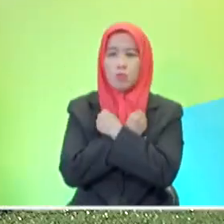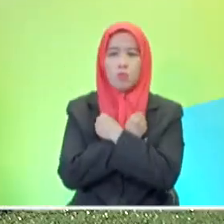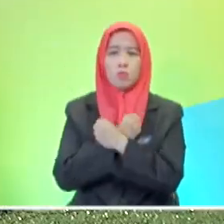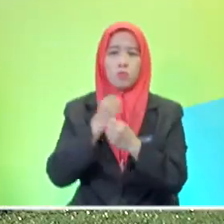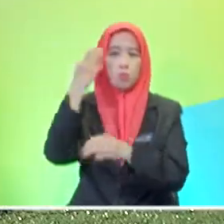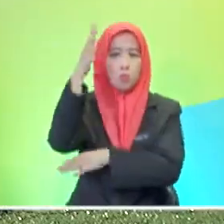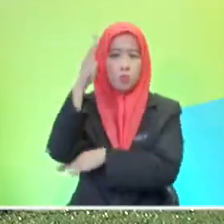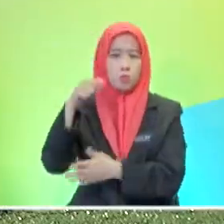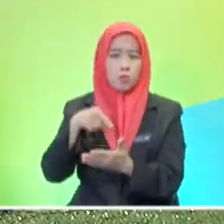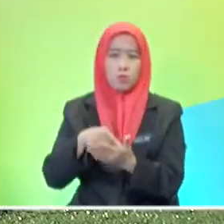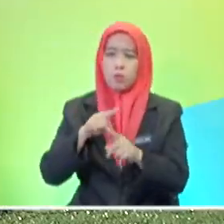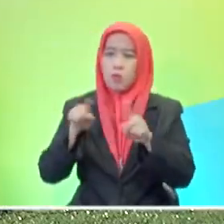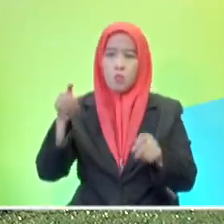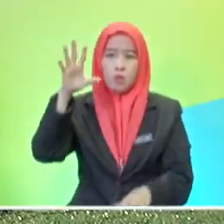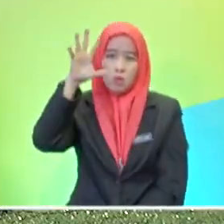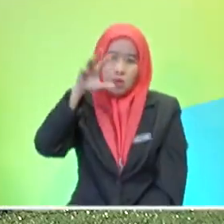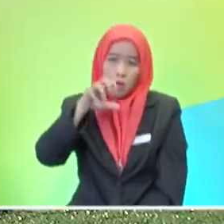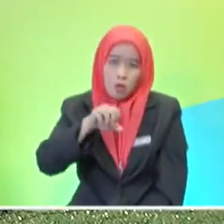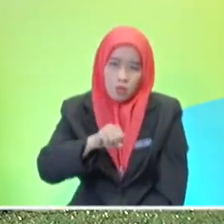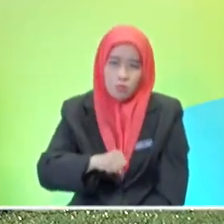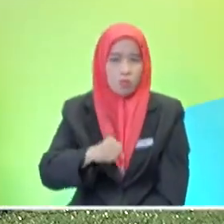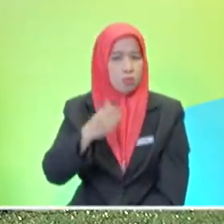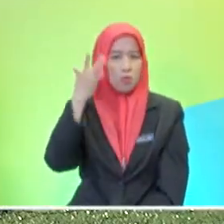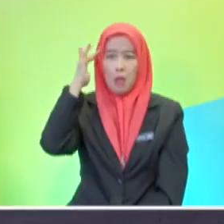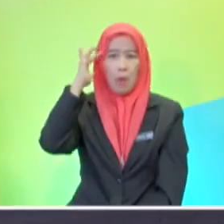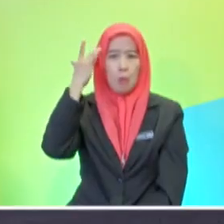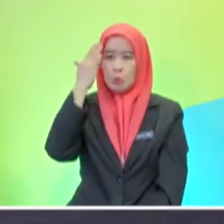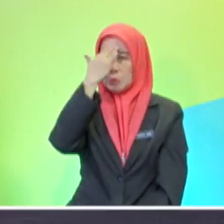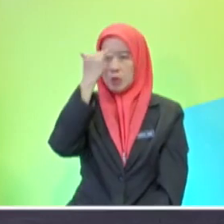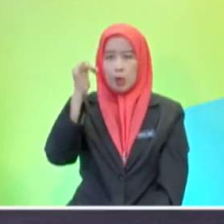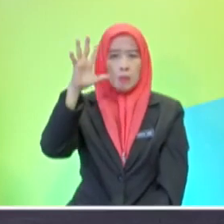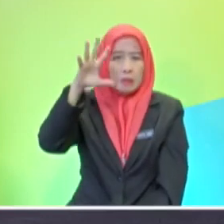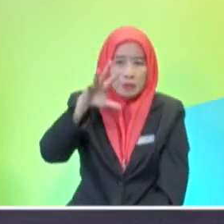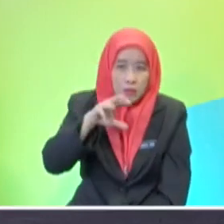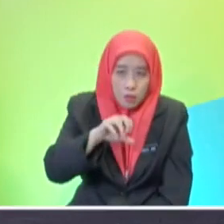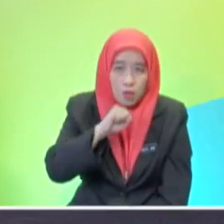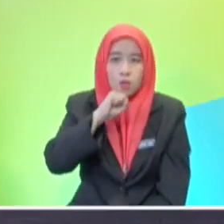tapi dia dah layu, cikgu. Saya tak tahu kenapa ni, cikgu. Dah layu?